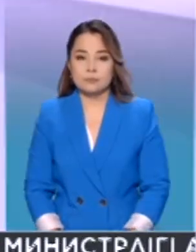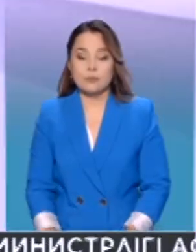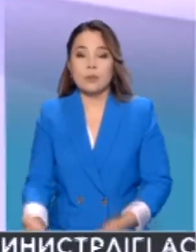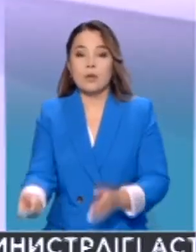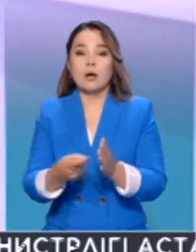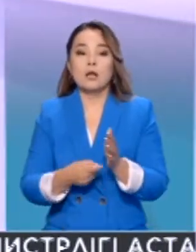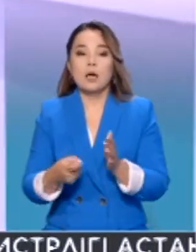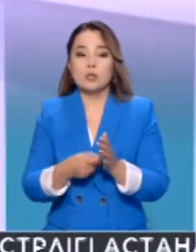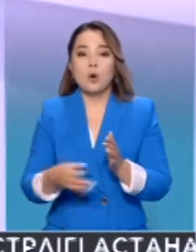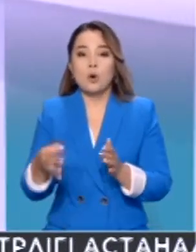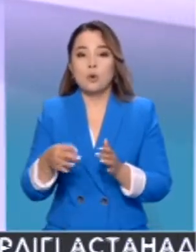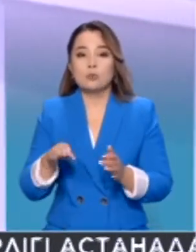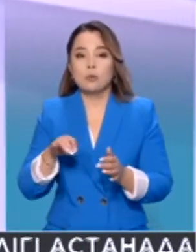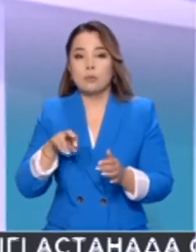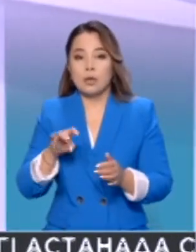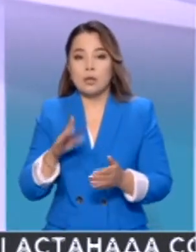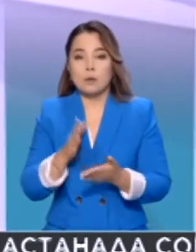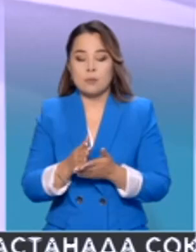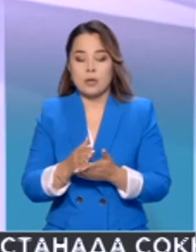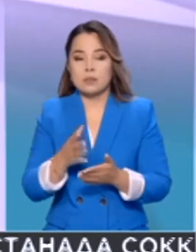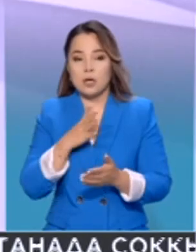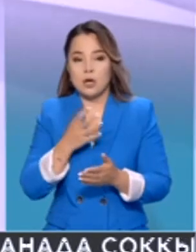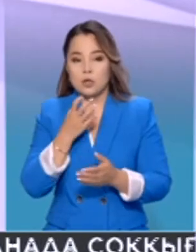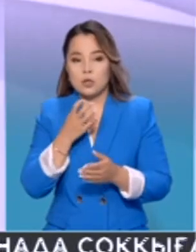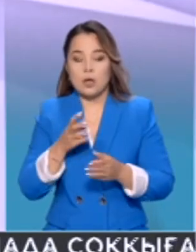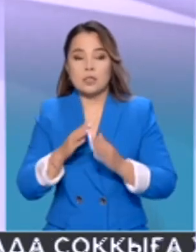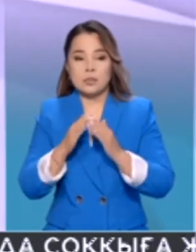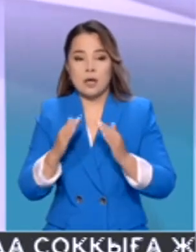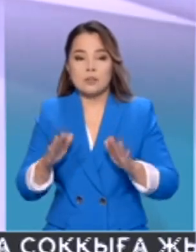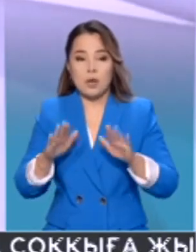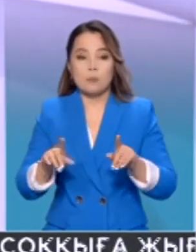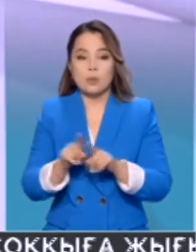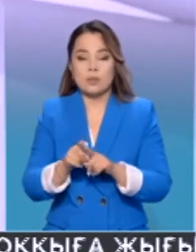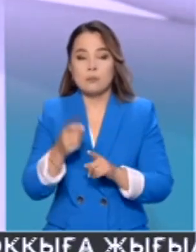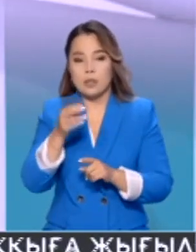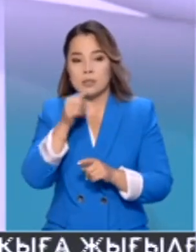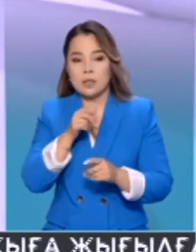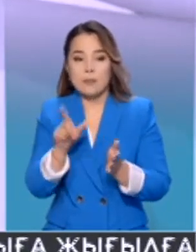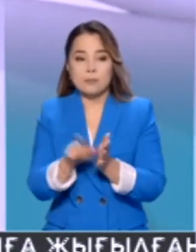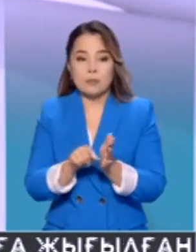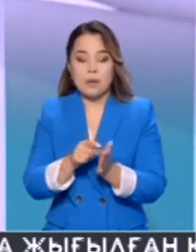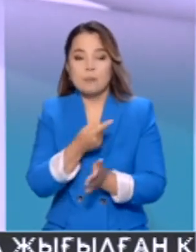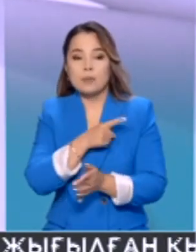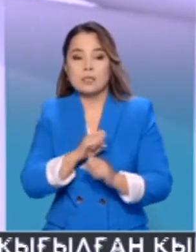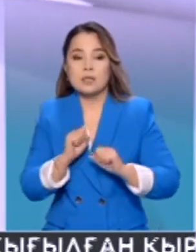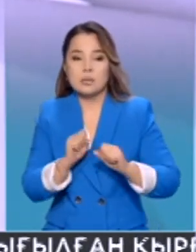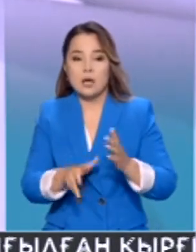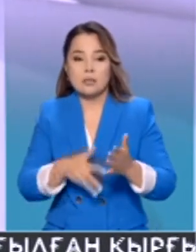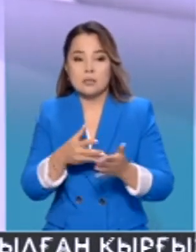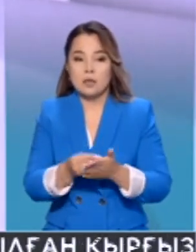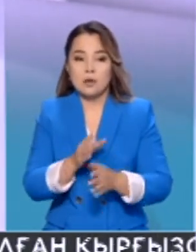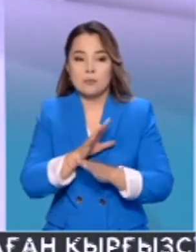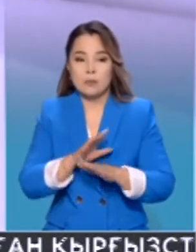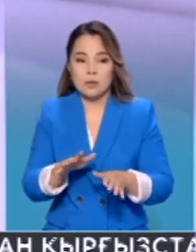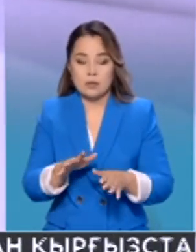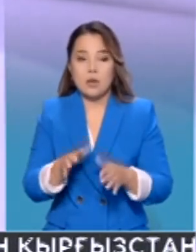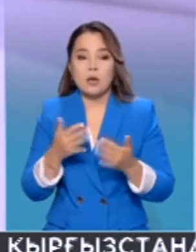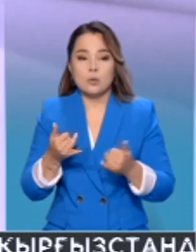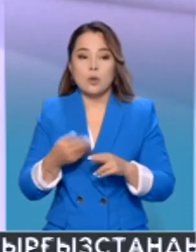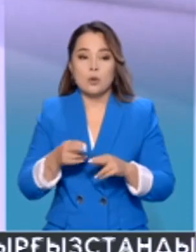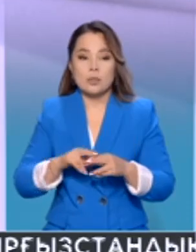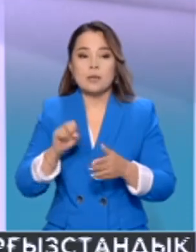Ал Қарағанды облысының Топар кентіндегі жылыжай жұмысшыларына бірнеше айдан бері зейнетақы мен медициналық сақтандыру жарналары